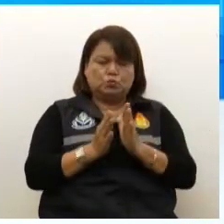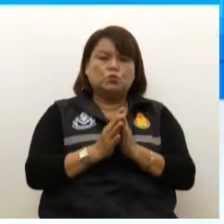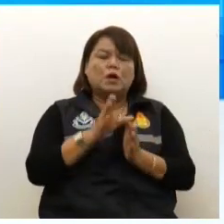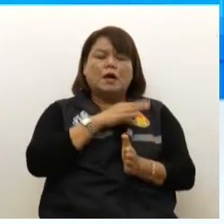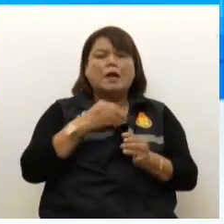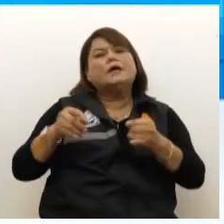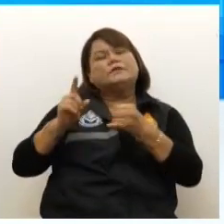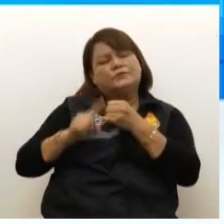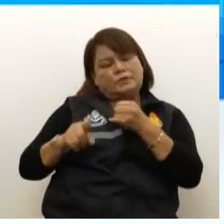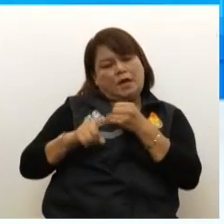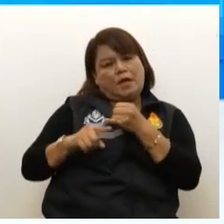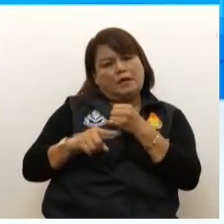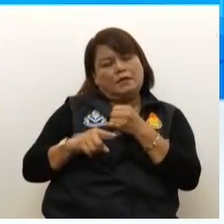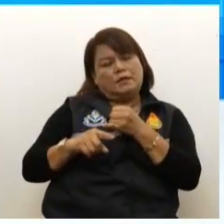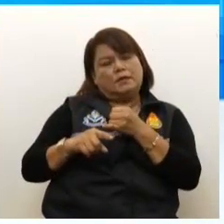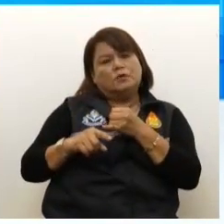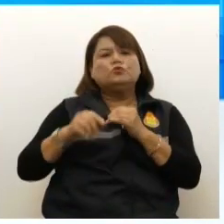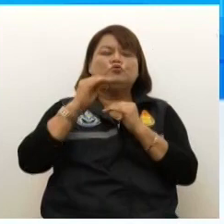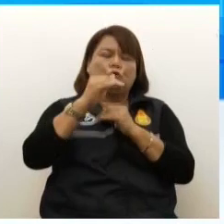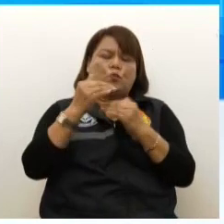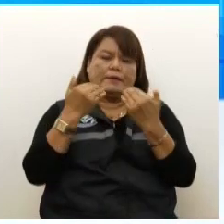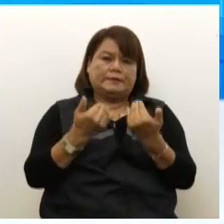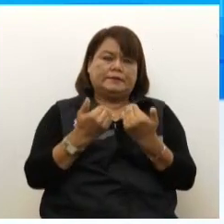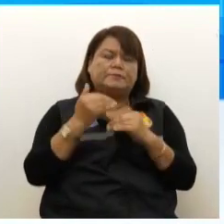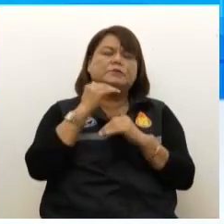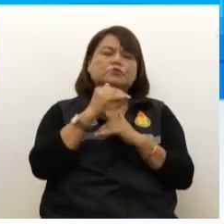สุดท้ายขอแถมว่าเนื่องจากช่วงวันนี้นะครับเป็นช่วง